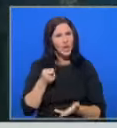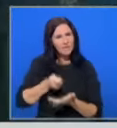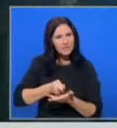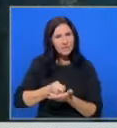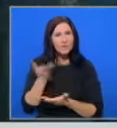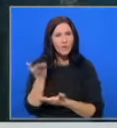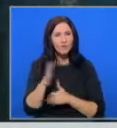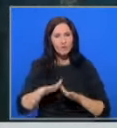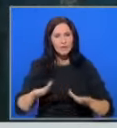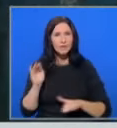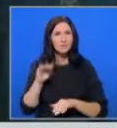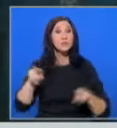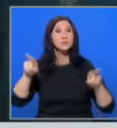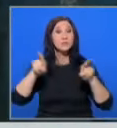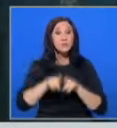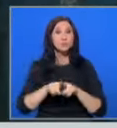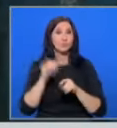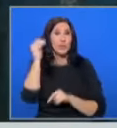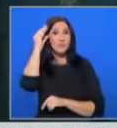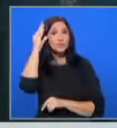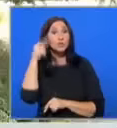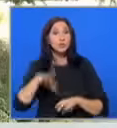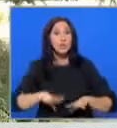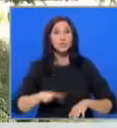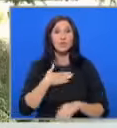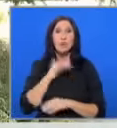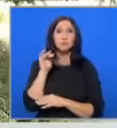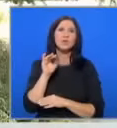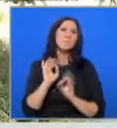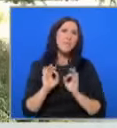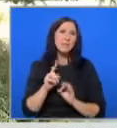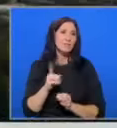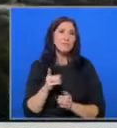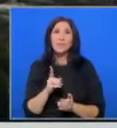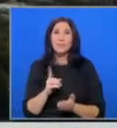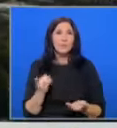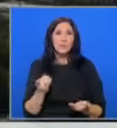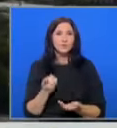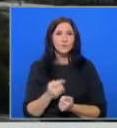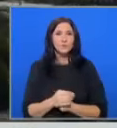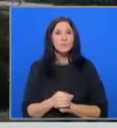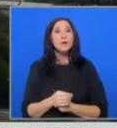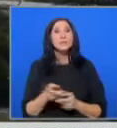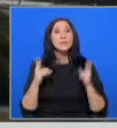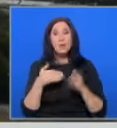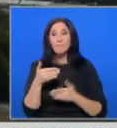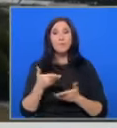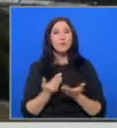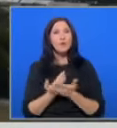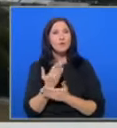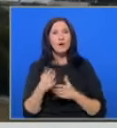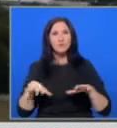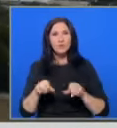в неговите деца да бъдат също образовани и този град ще има бъдеще. В момента не мога да говорим с такова бъдеще на града. За решаване пред новата власт в